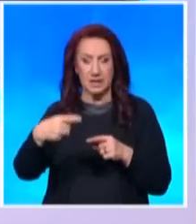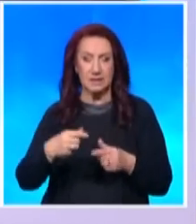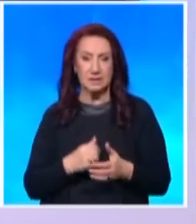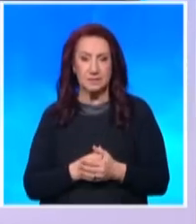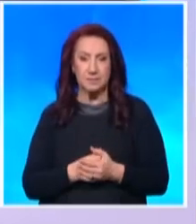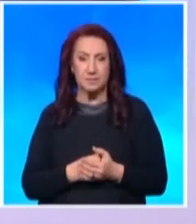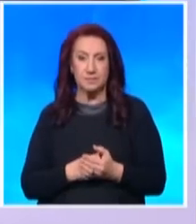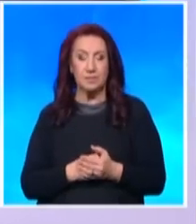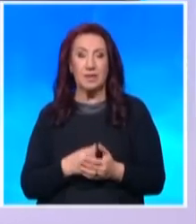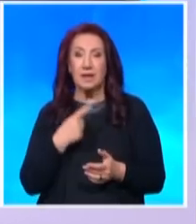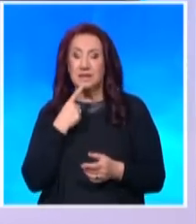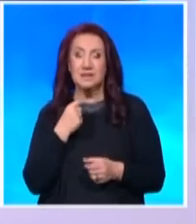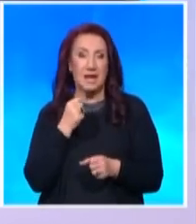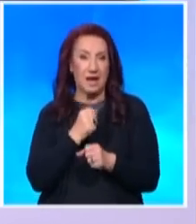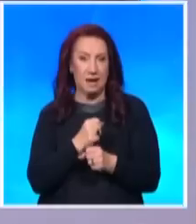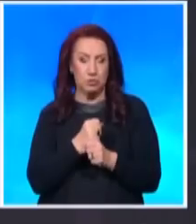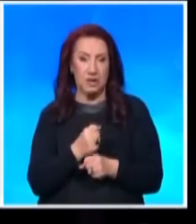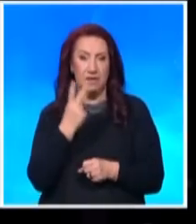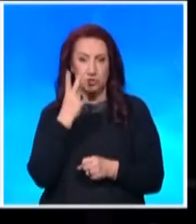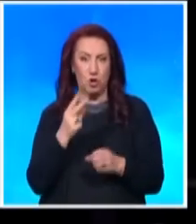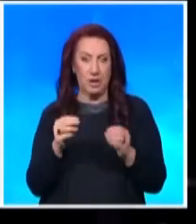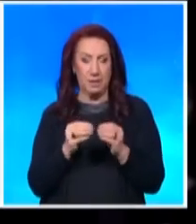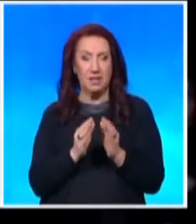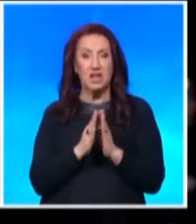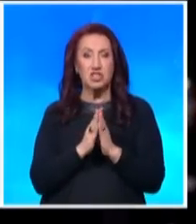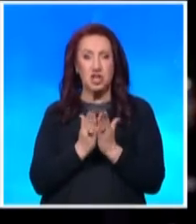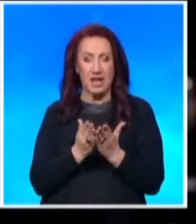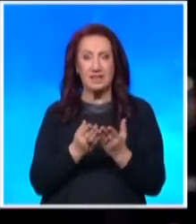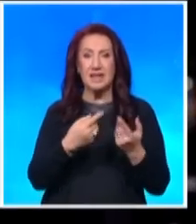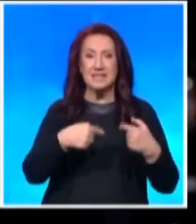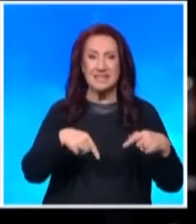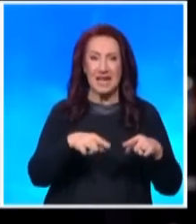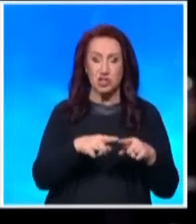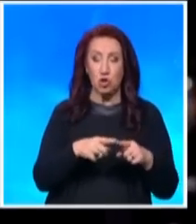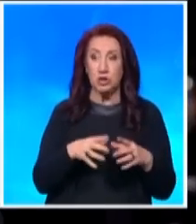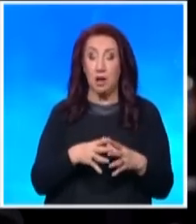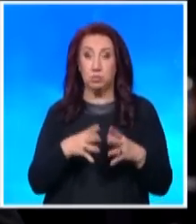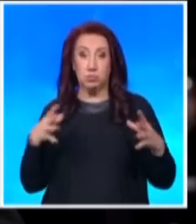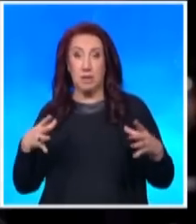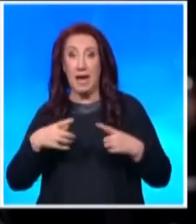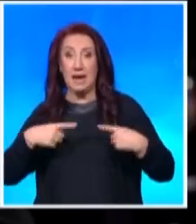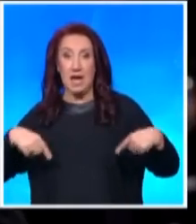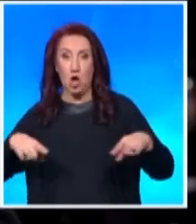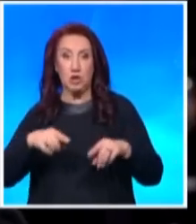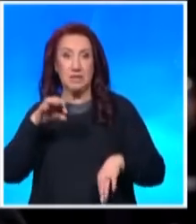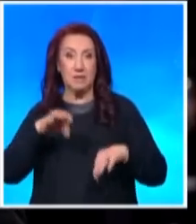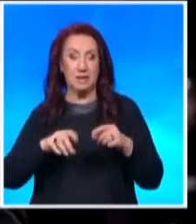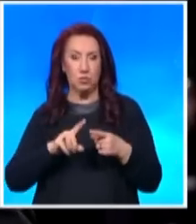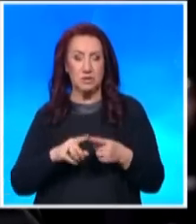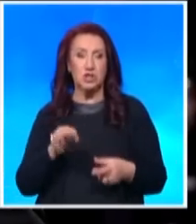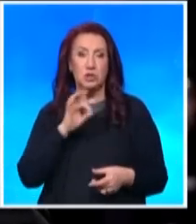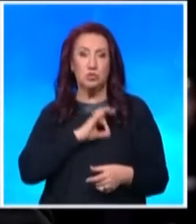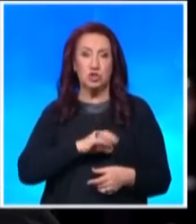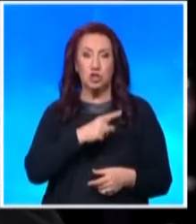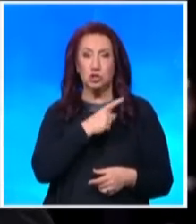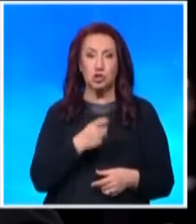За работата си на 2 април членовете на секционните и районните избирателни комисии ще вземат между 195 лева